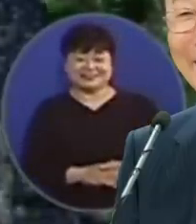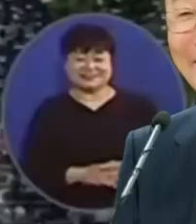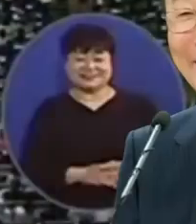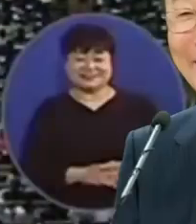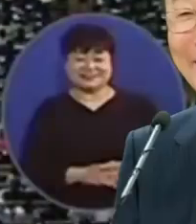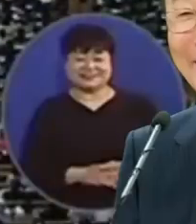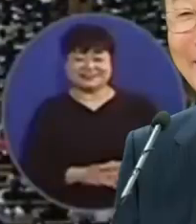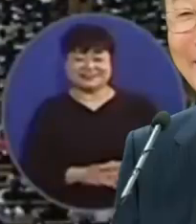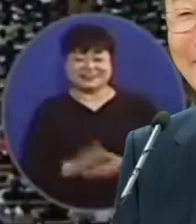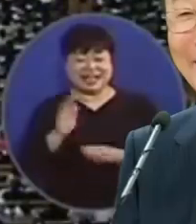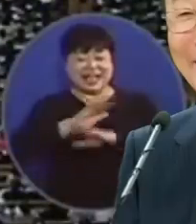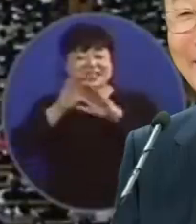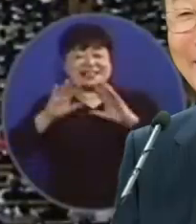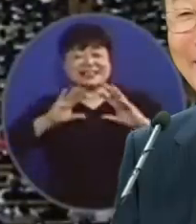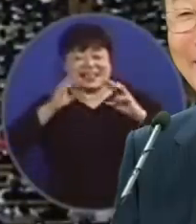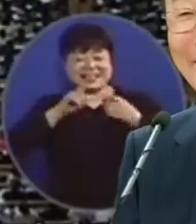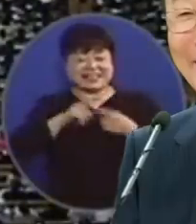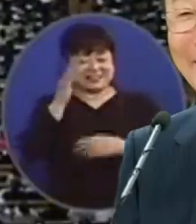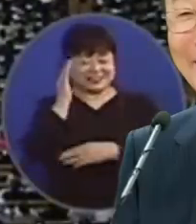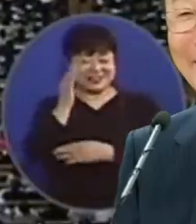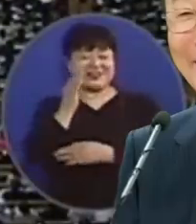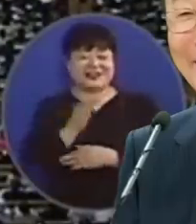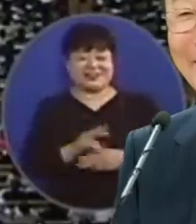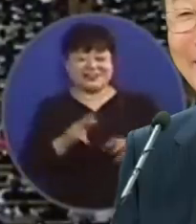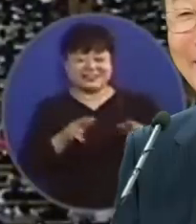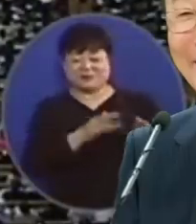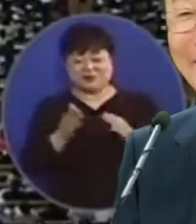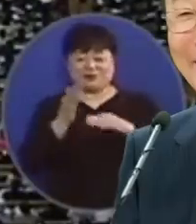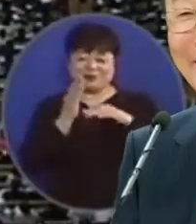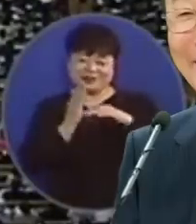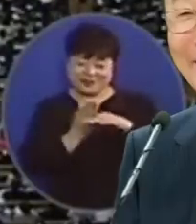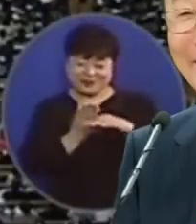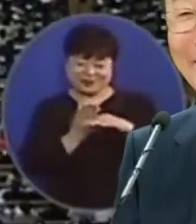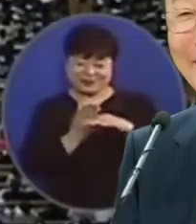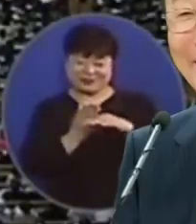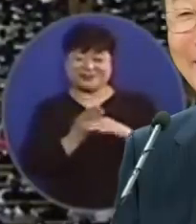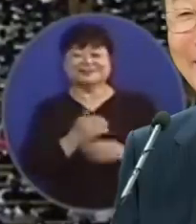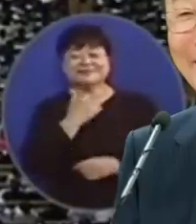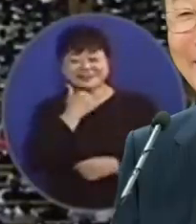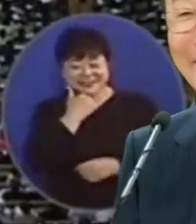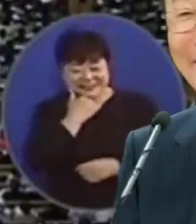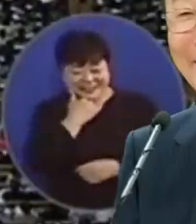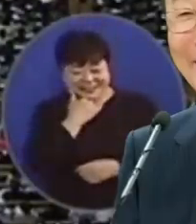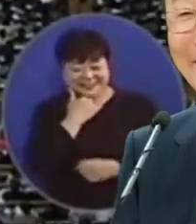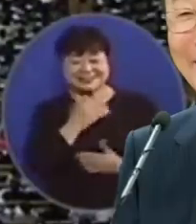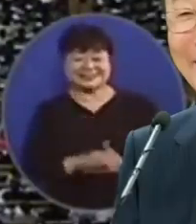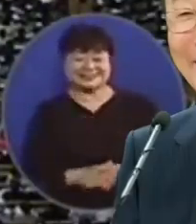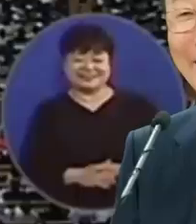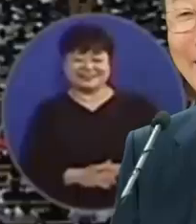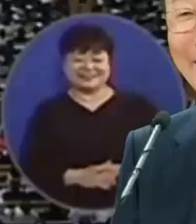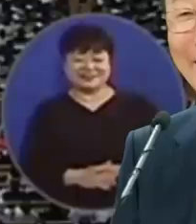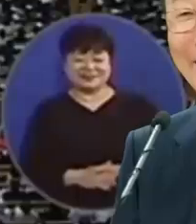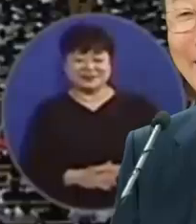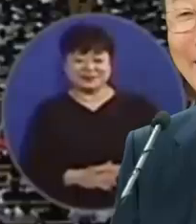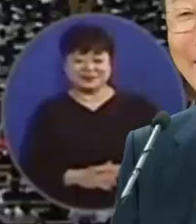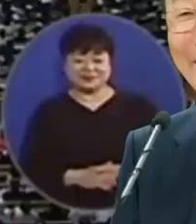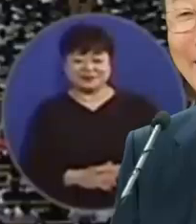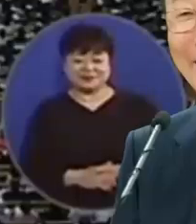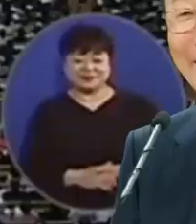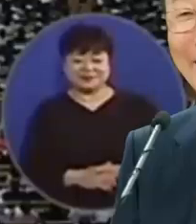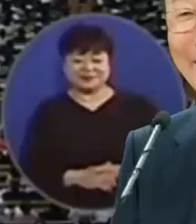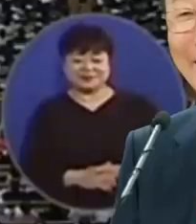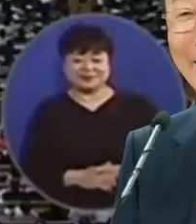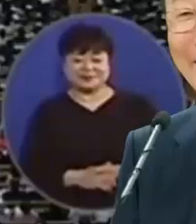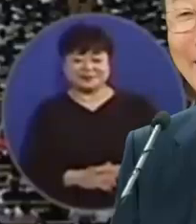언제 한번 천국에 대한 설교를 하려고 내가 요새 준비하고 있으니까 그때에 대해서 더 자세히 말씀해 드리겠습니다.